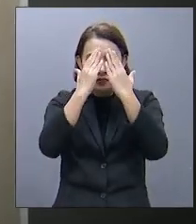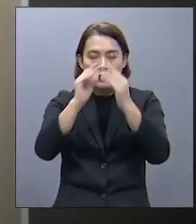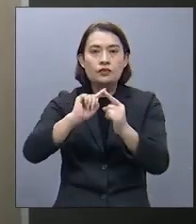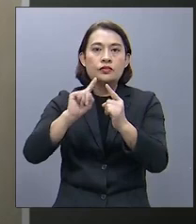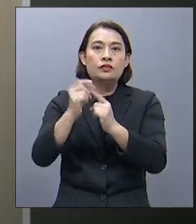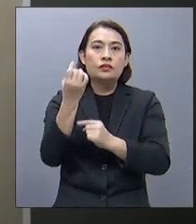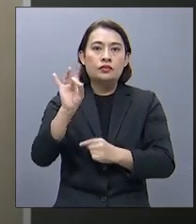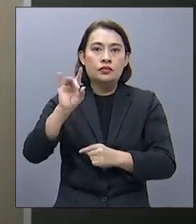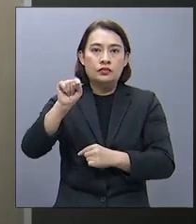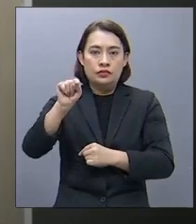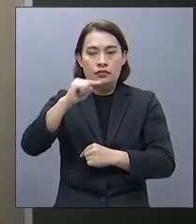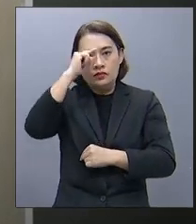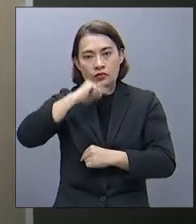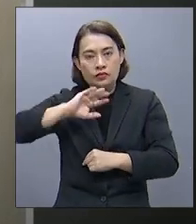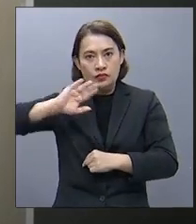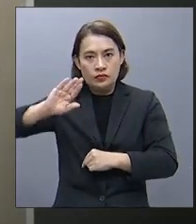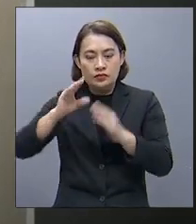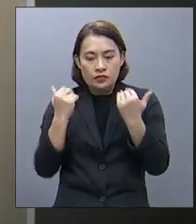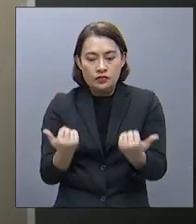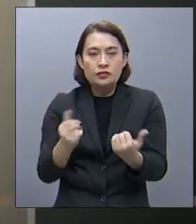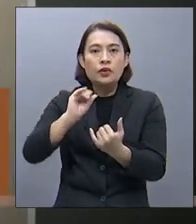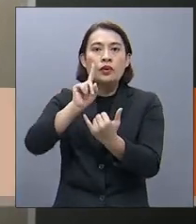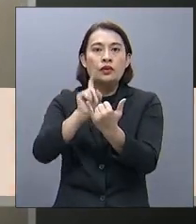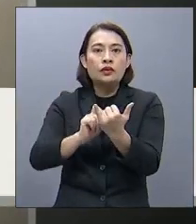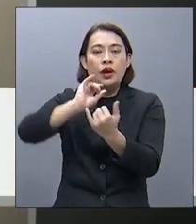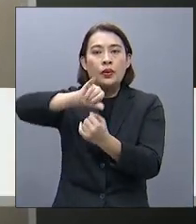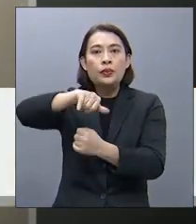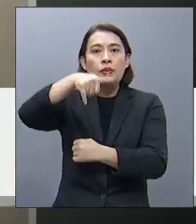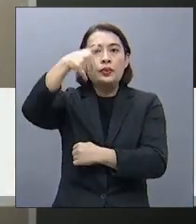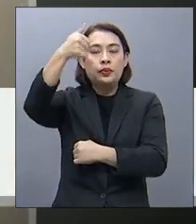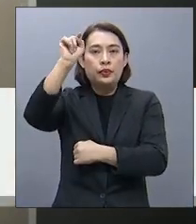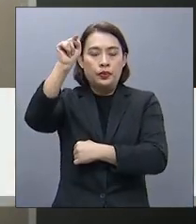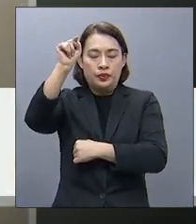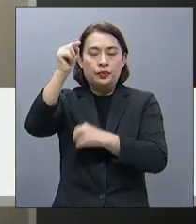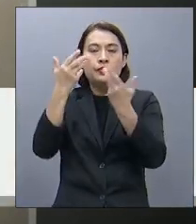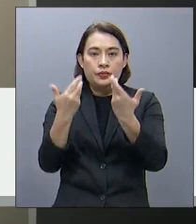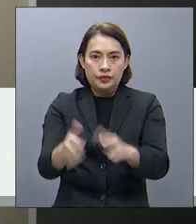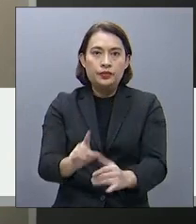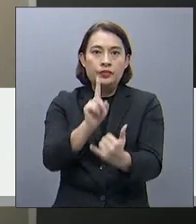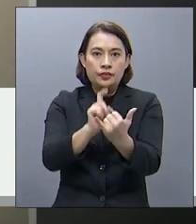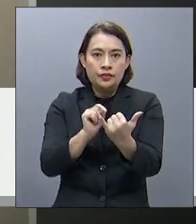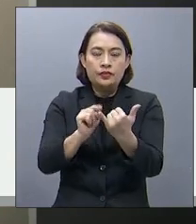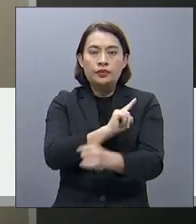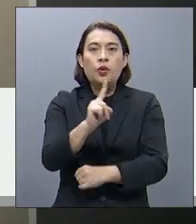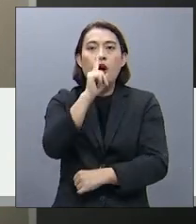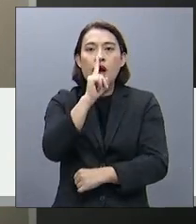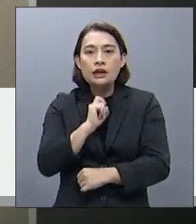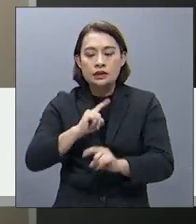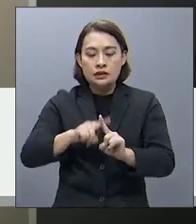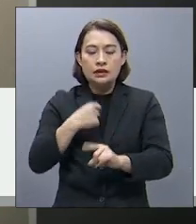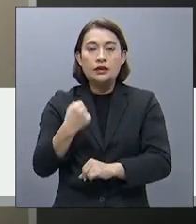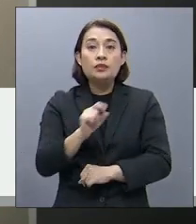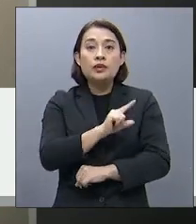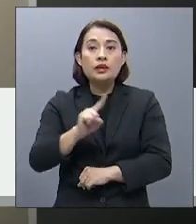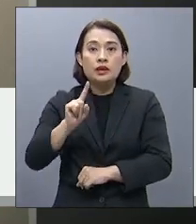ราชอาณาจักรไทยได้กลับไปสู่ความเมตตาของอัลเลาะห์หรือถึงแก่อนิจกรรมแล้วเมื่อวันอาทิตย์ที่ 22ตุลาคม